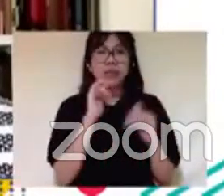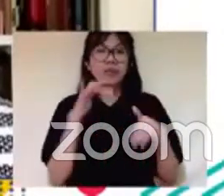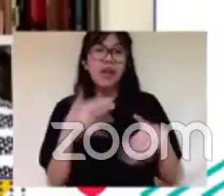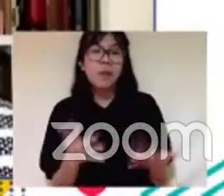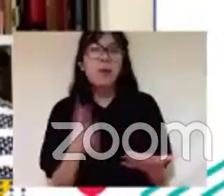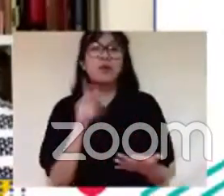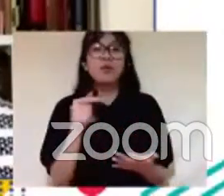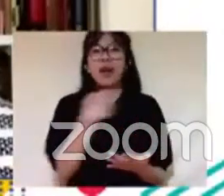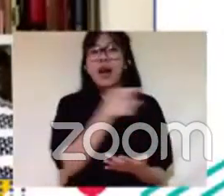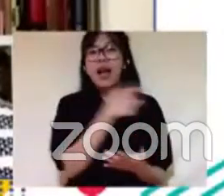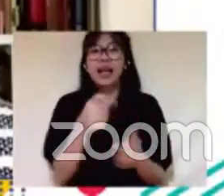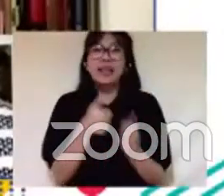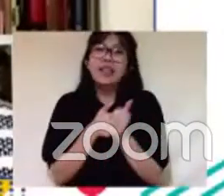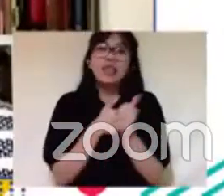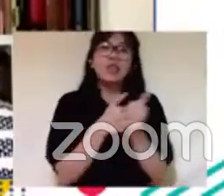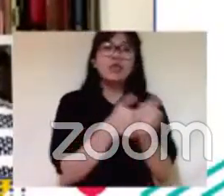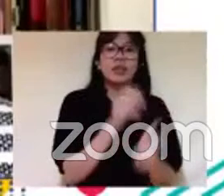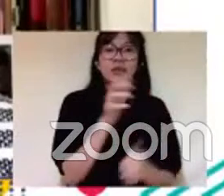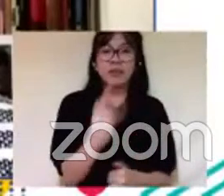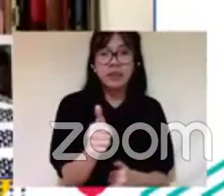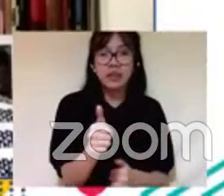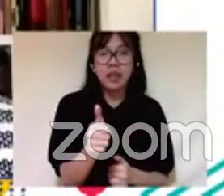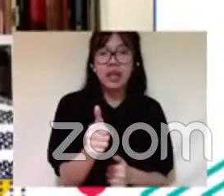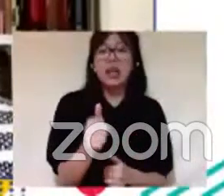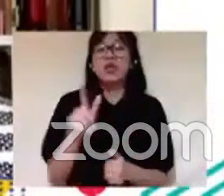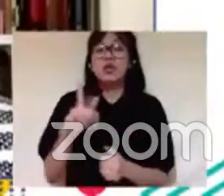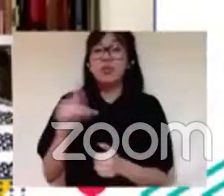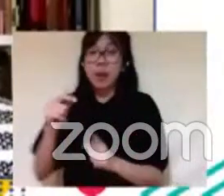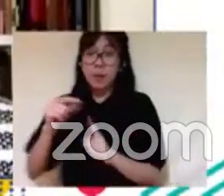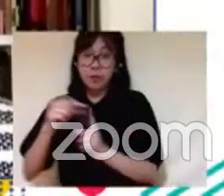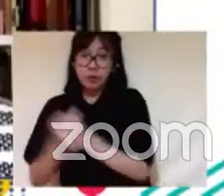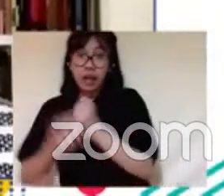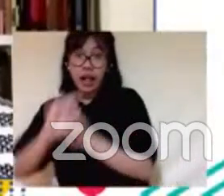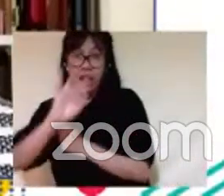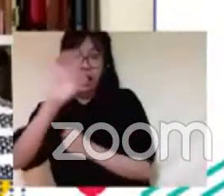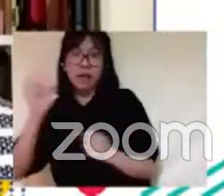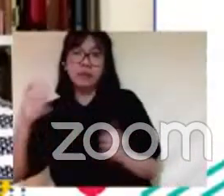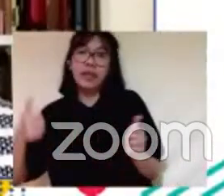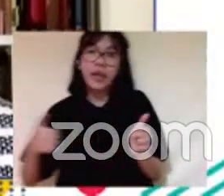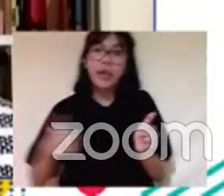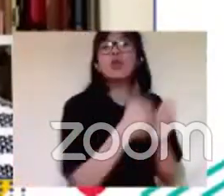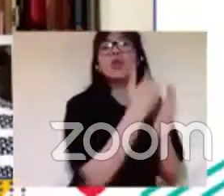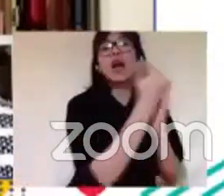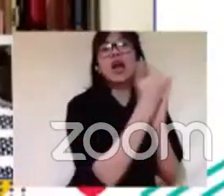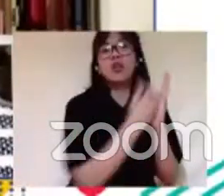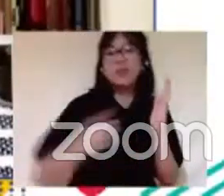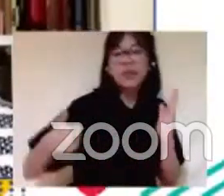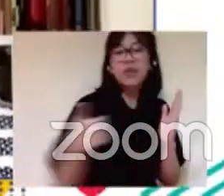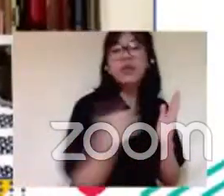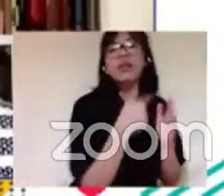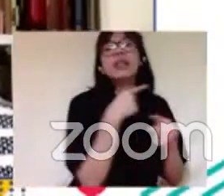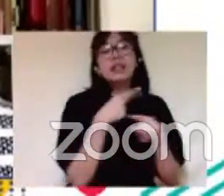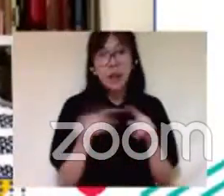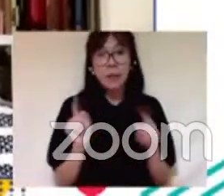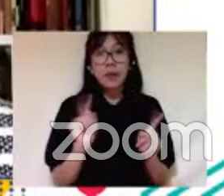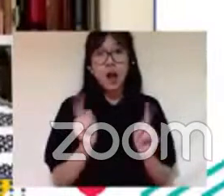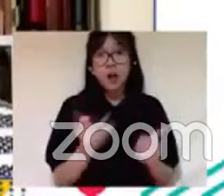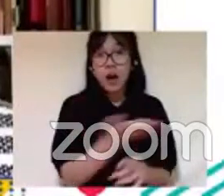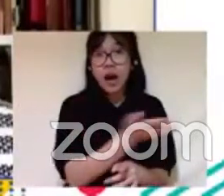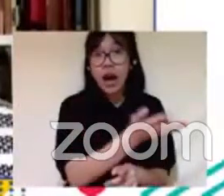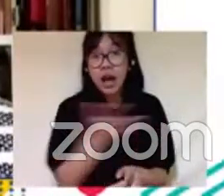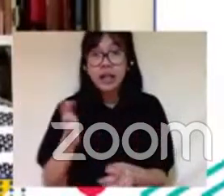oleh perusahaan-perusahaan dan lain-lain. Tapi paling tidak untuk pengguna seperti Mas Alvin